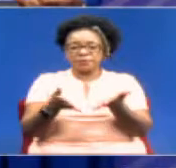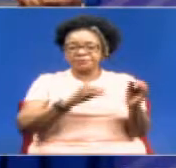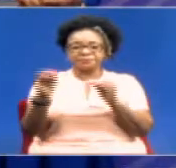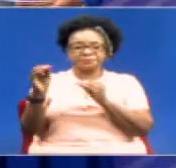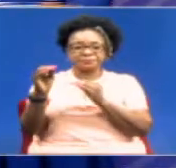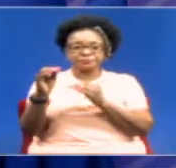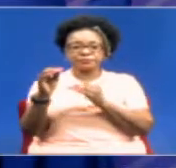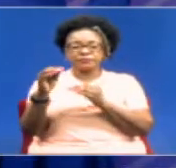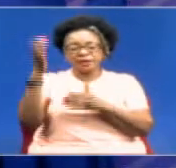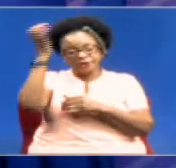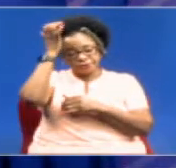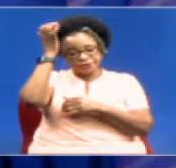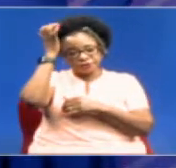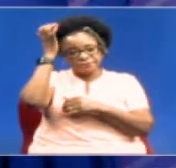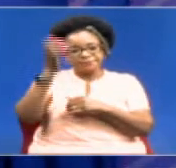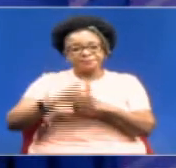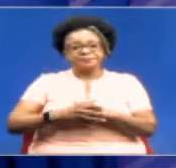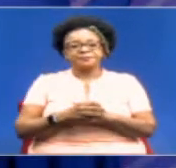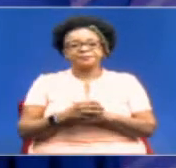mpaka kule Eldoret.